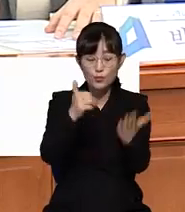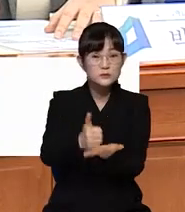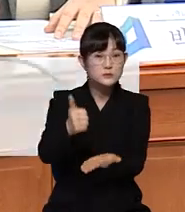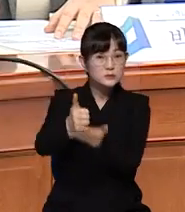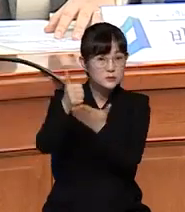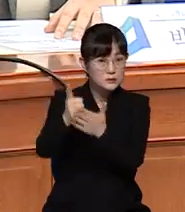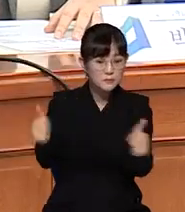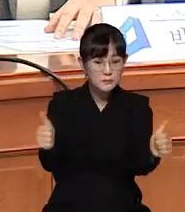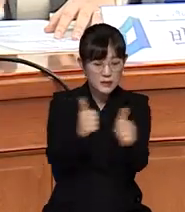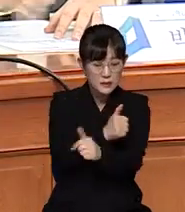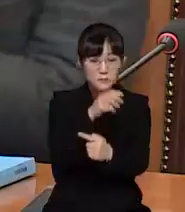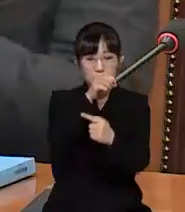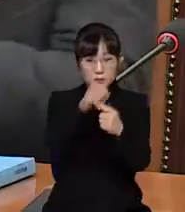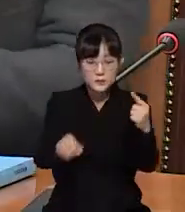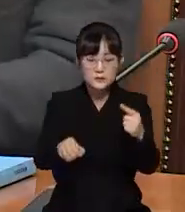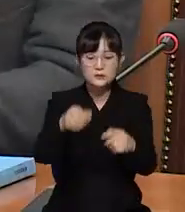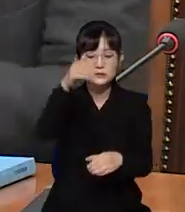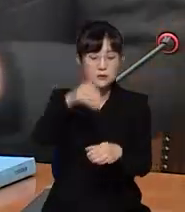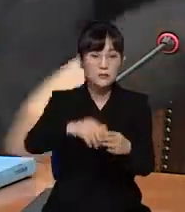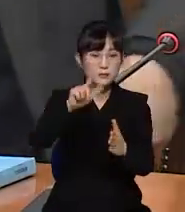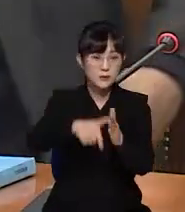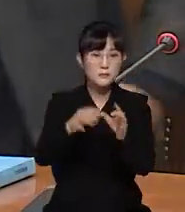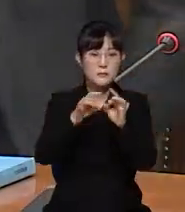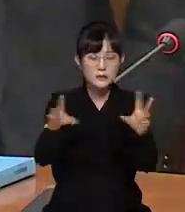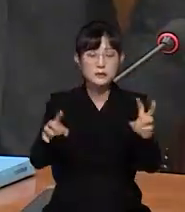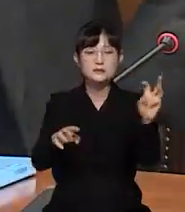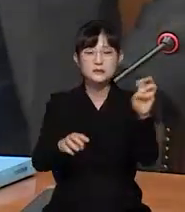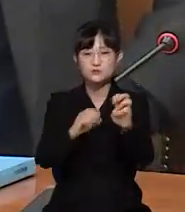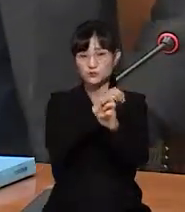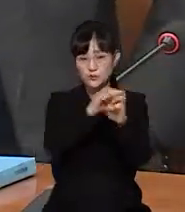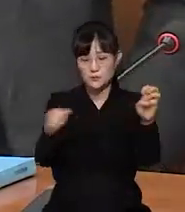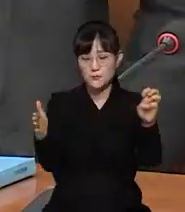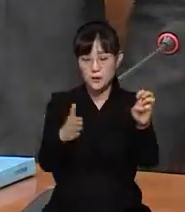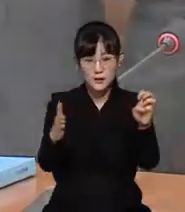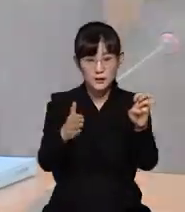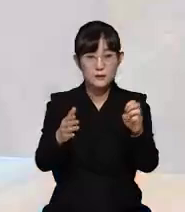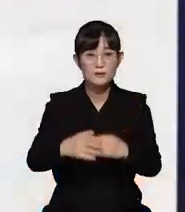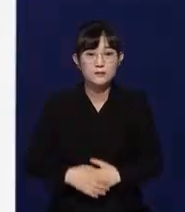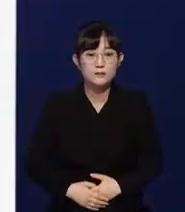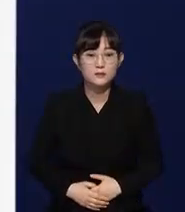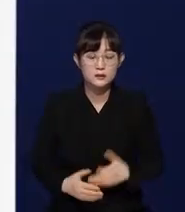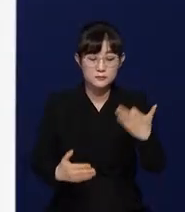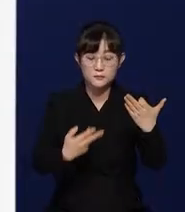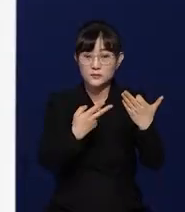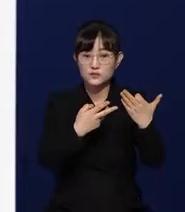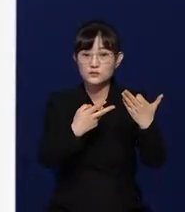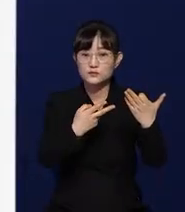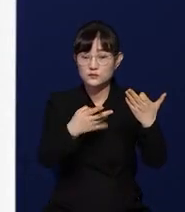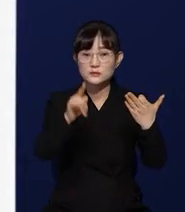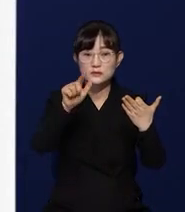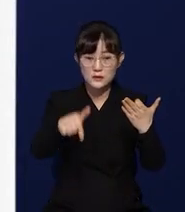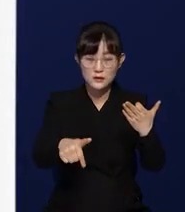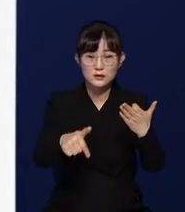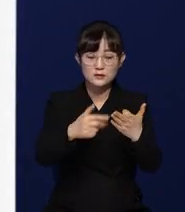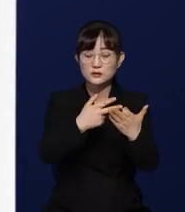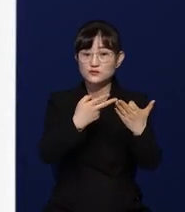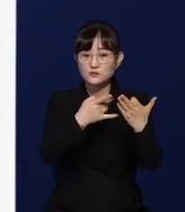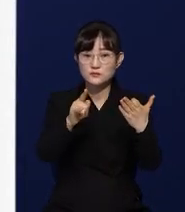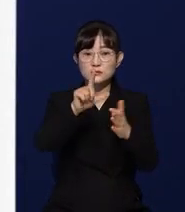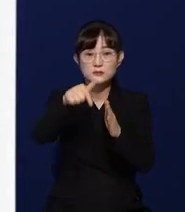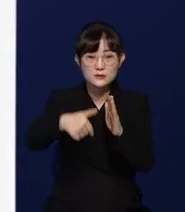물 은 선거 때마다 30% 안팎에 달했습니다 19대 총선에서 민주통합당은